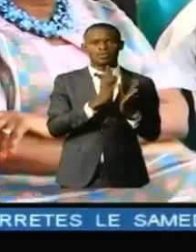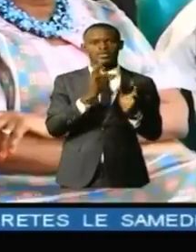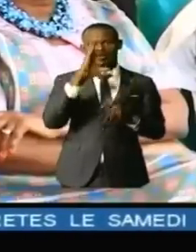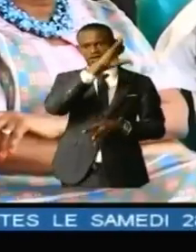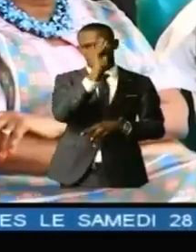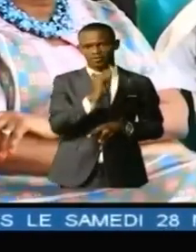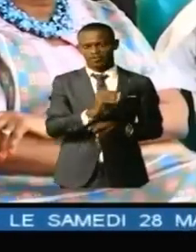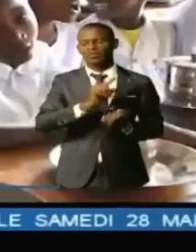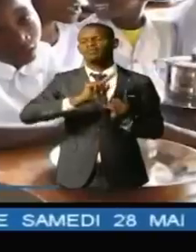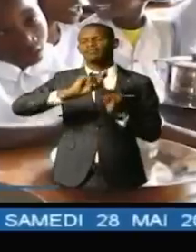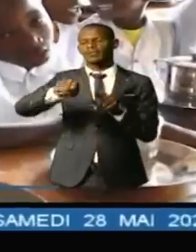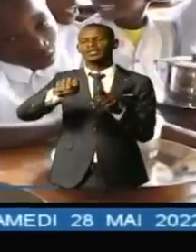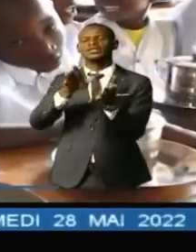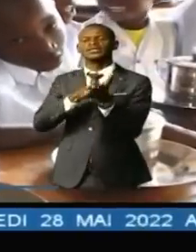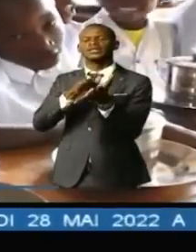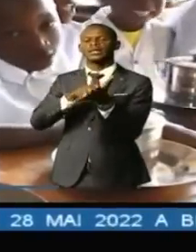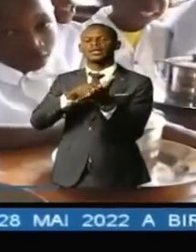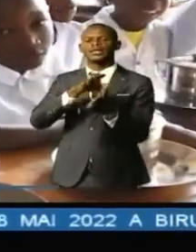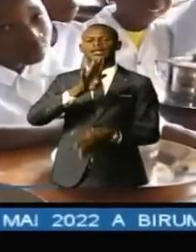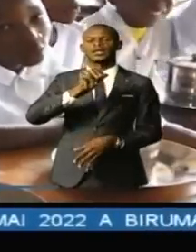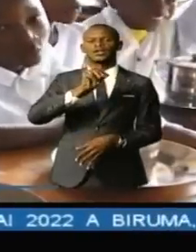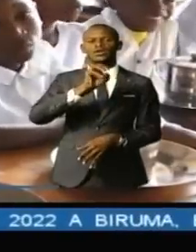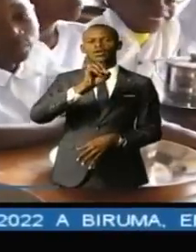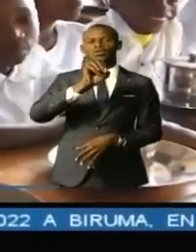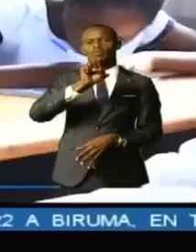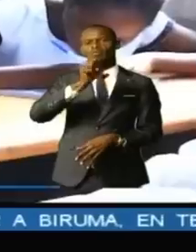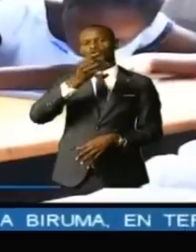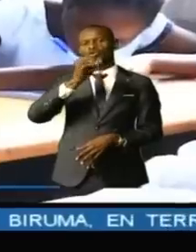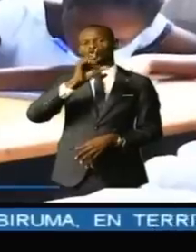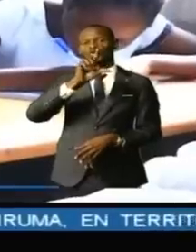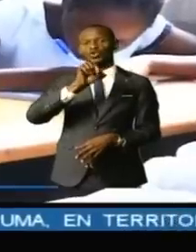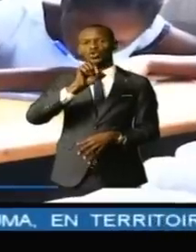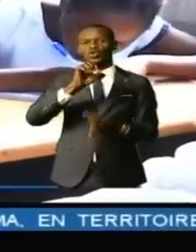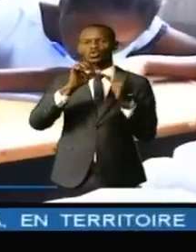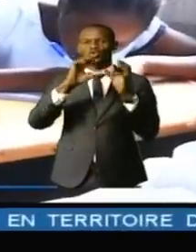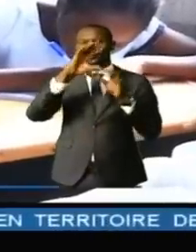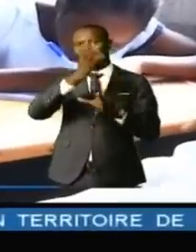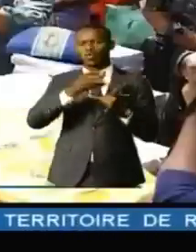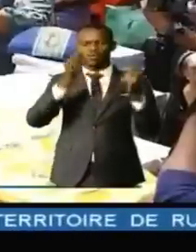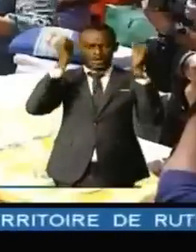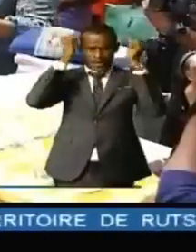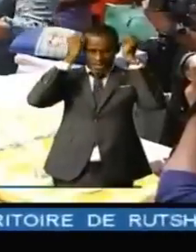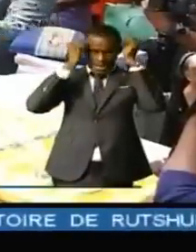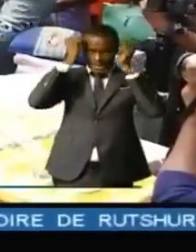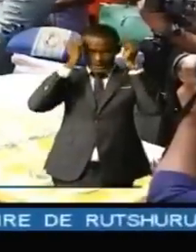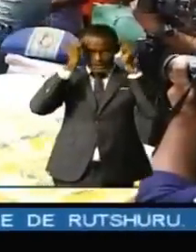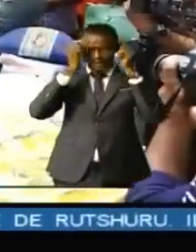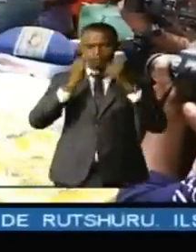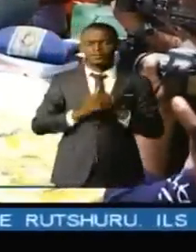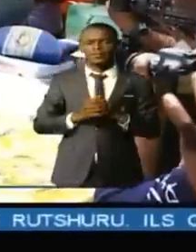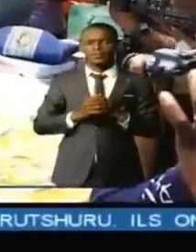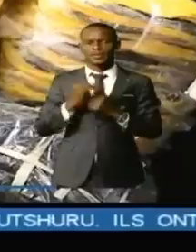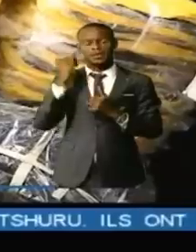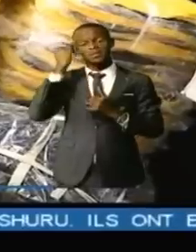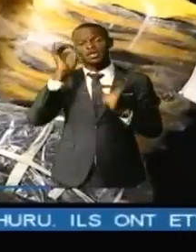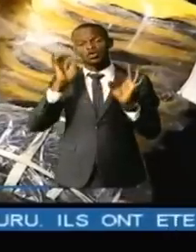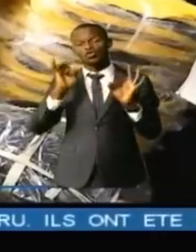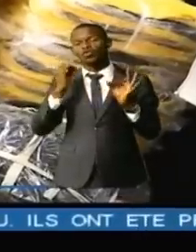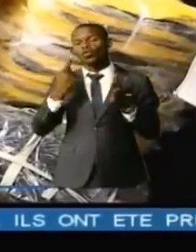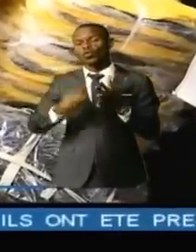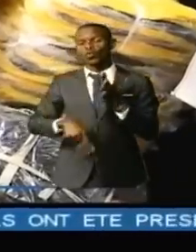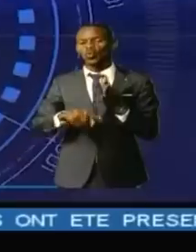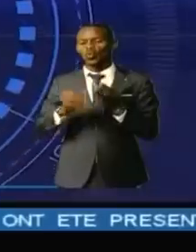africains à l'école primaire Monsolo dans la commune de Lantsele. Parmi les innovations annoncées, la création des